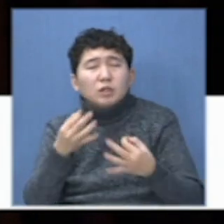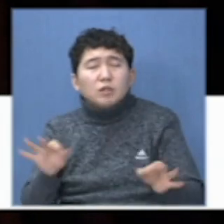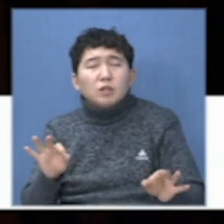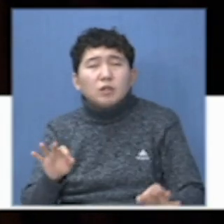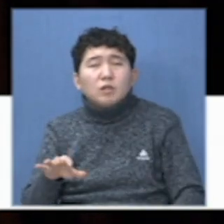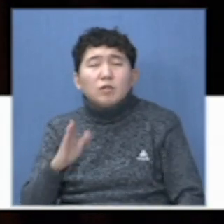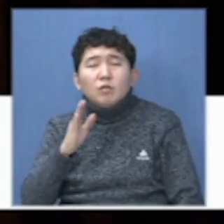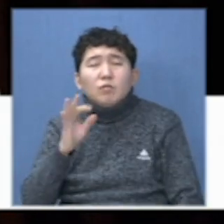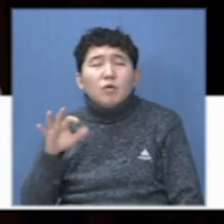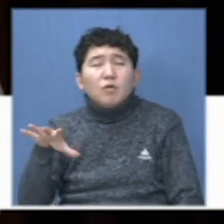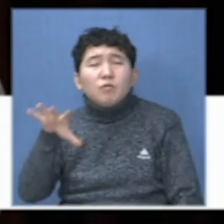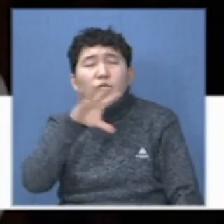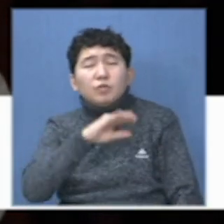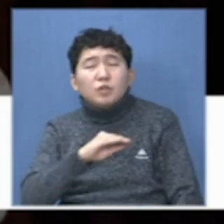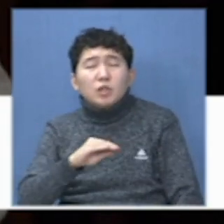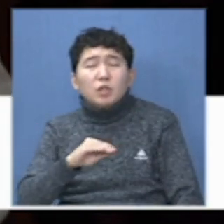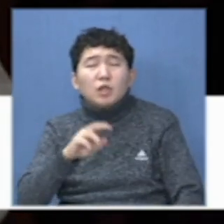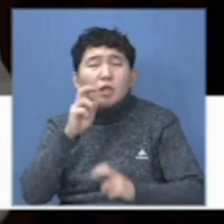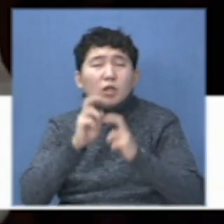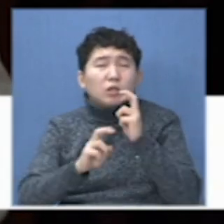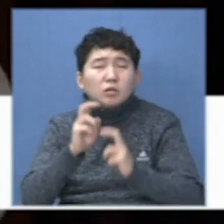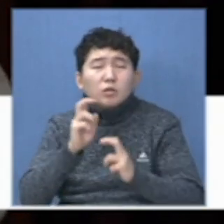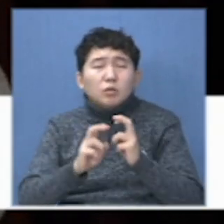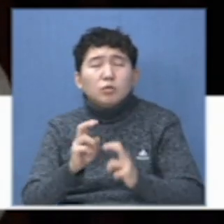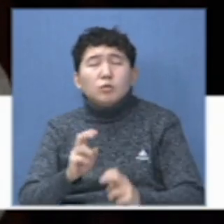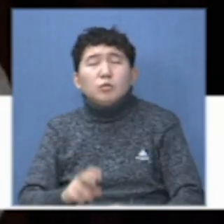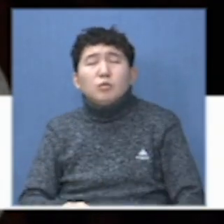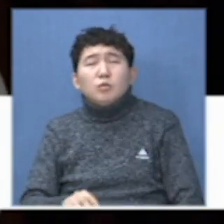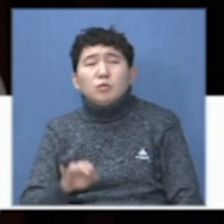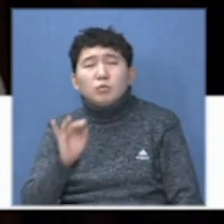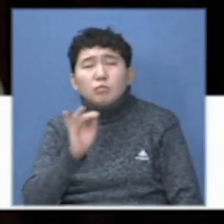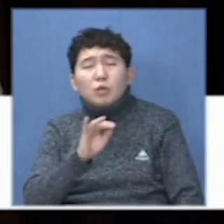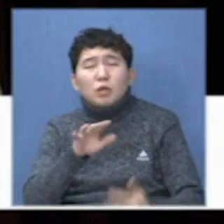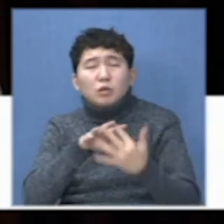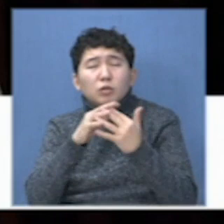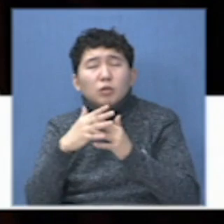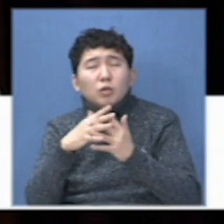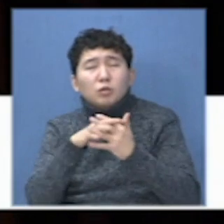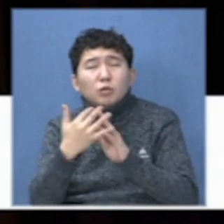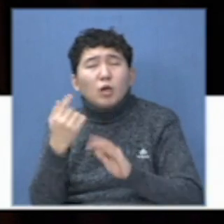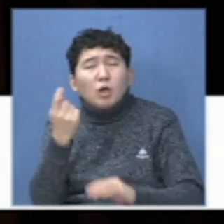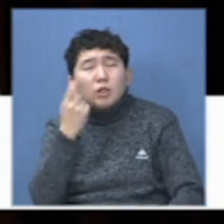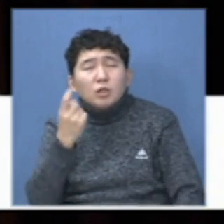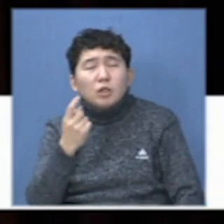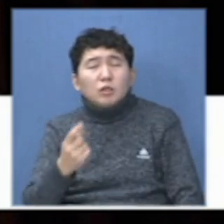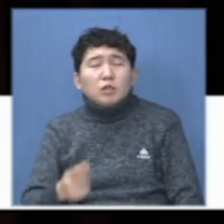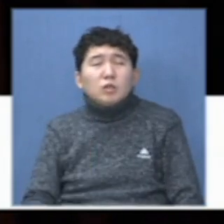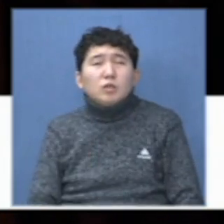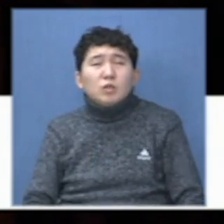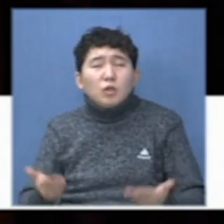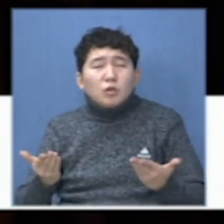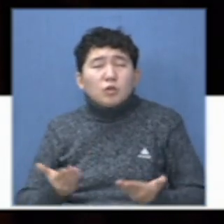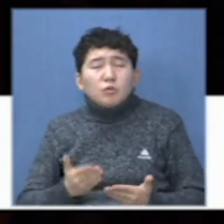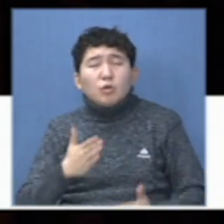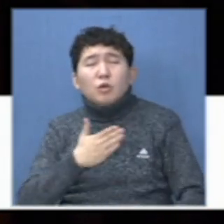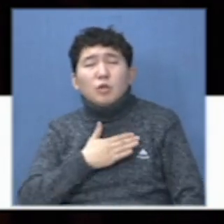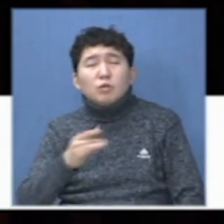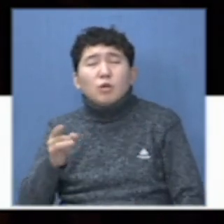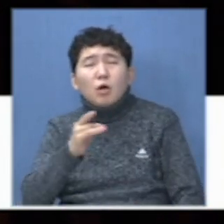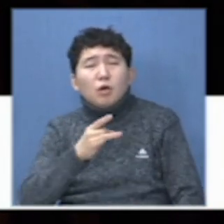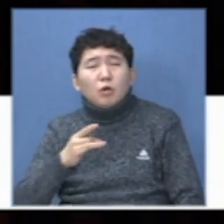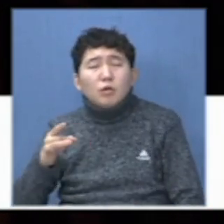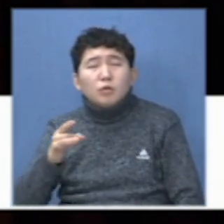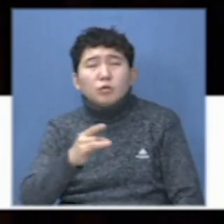всех сферах производства, в любой отрасли, трудились и трудятся замечательные люди, живущие в нашем районе. Уважаемые